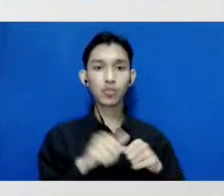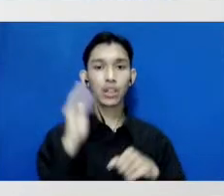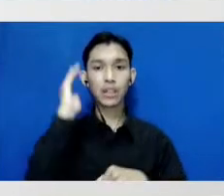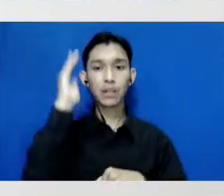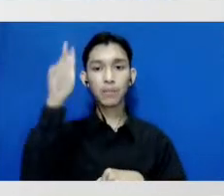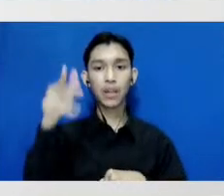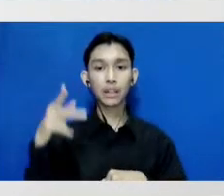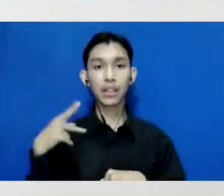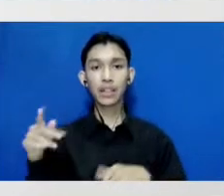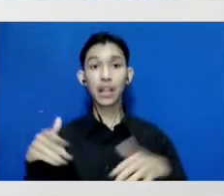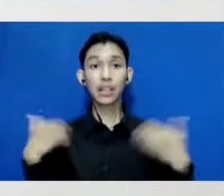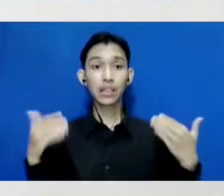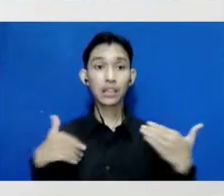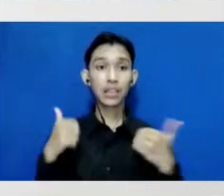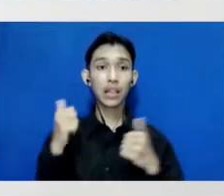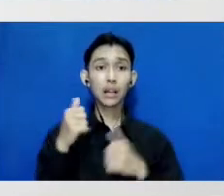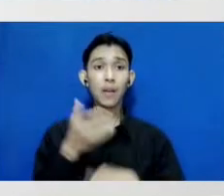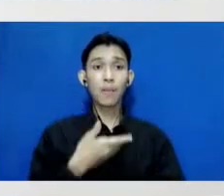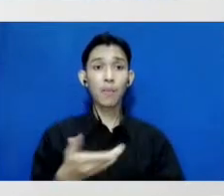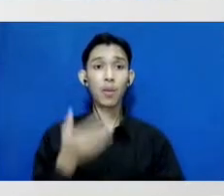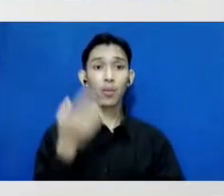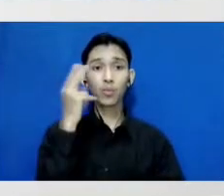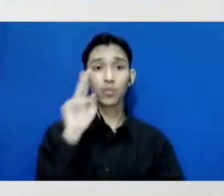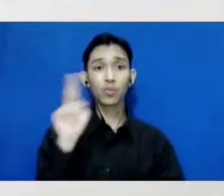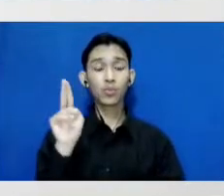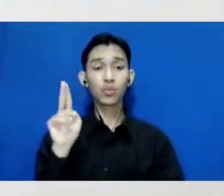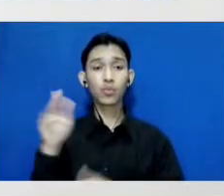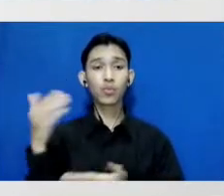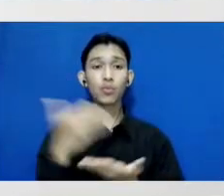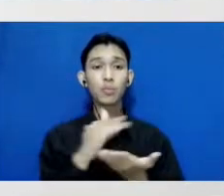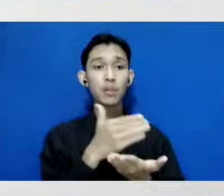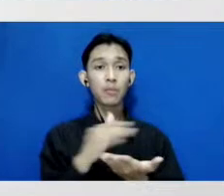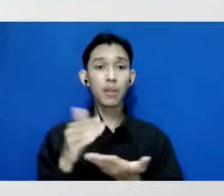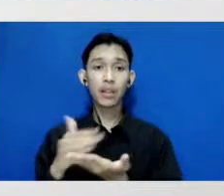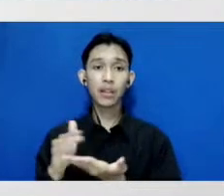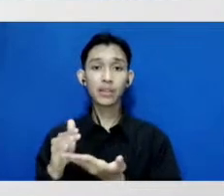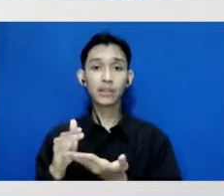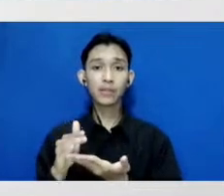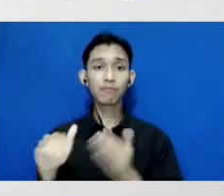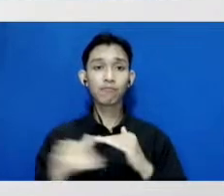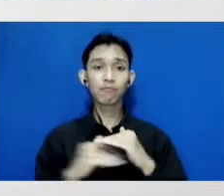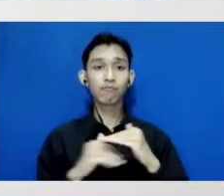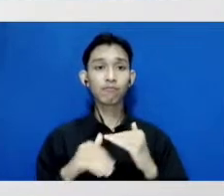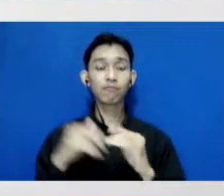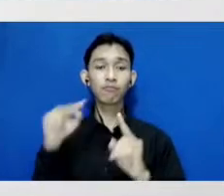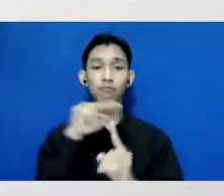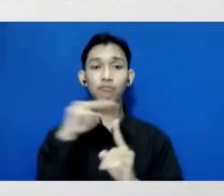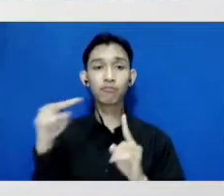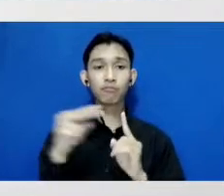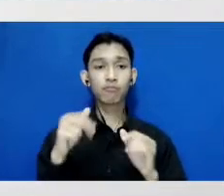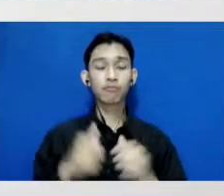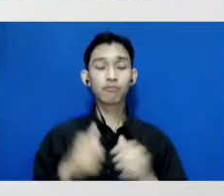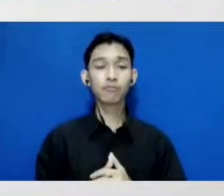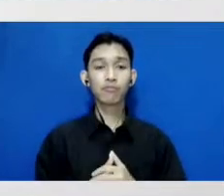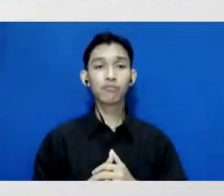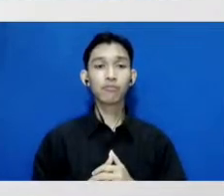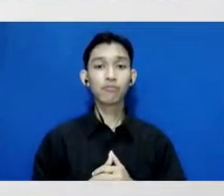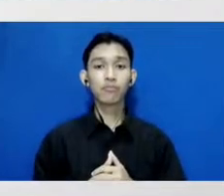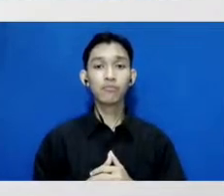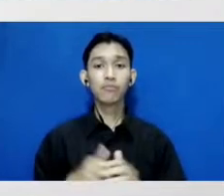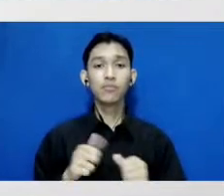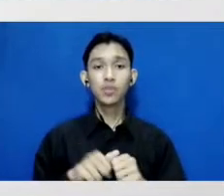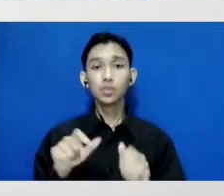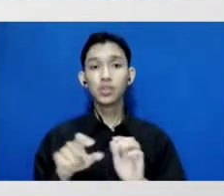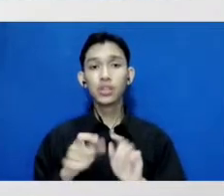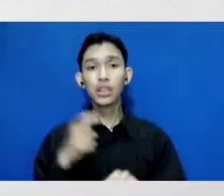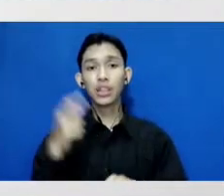senang hati akan selalu bersedia untuk berbagi best practices dan juga lesson learned, terutama dari review dari